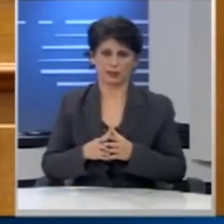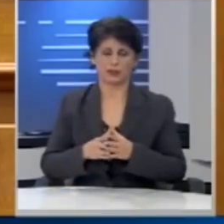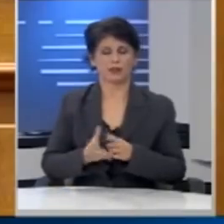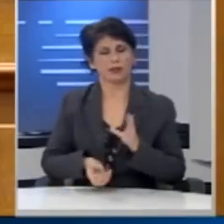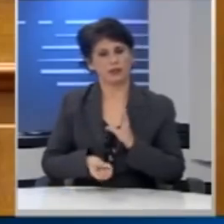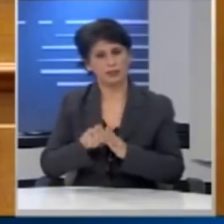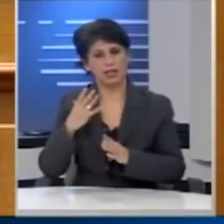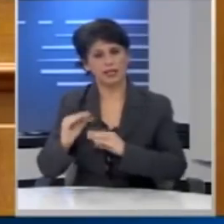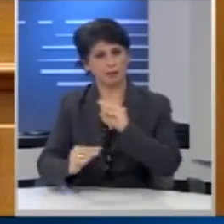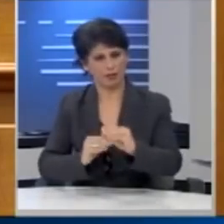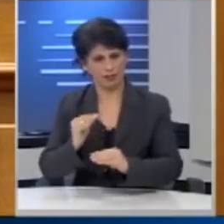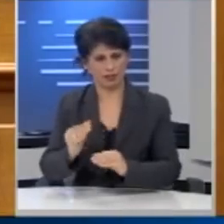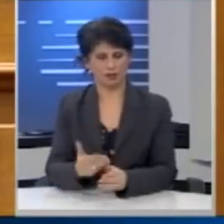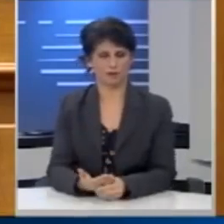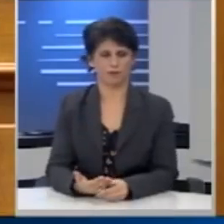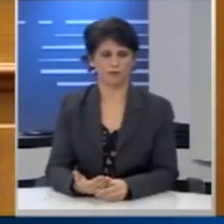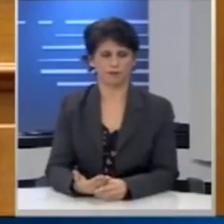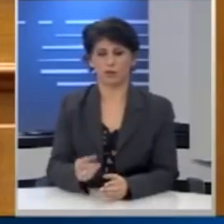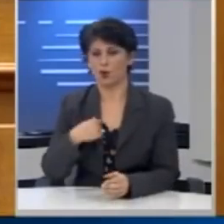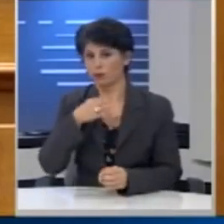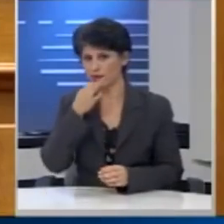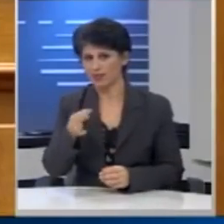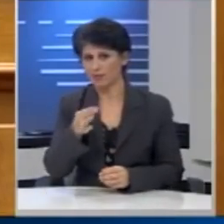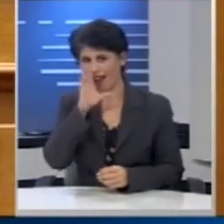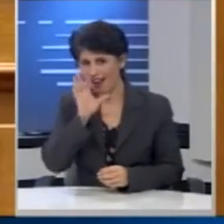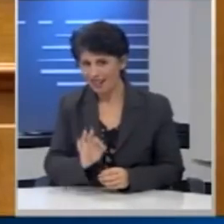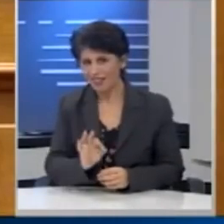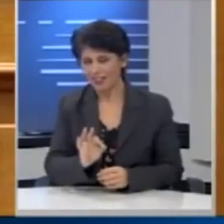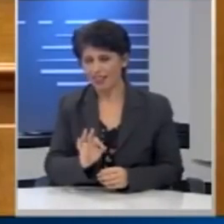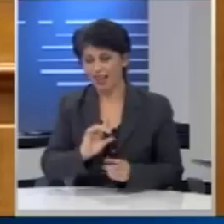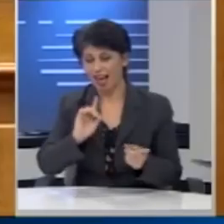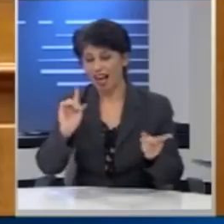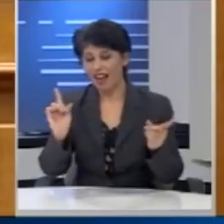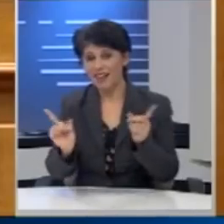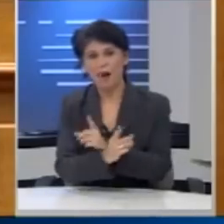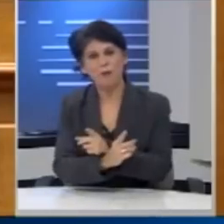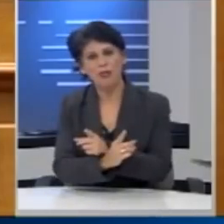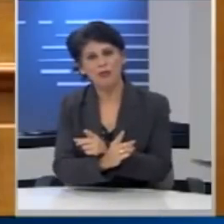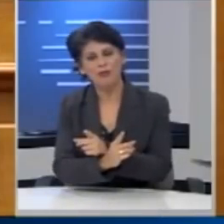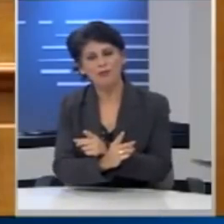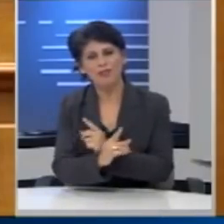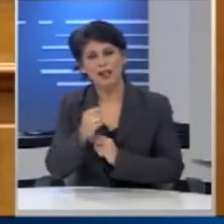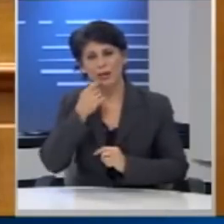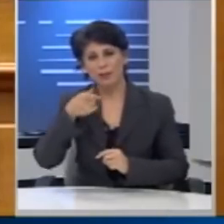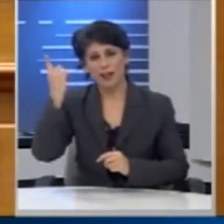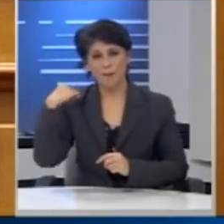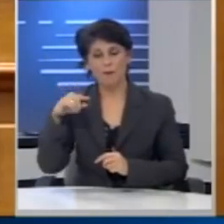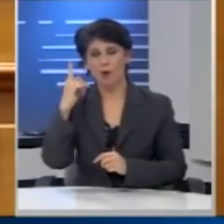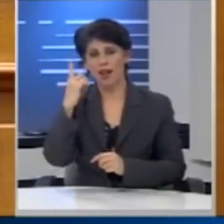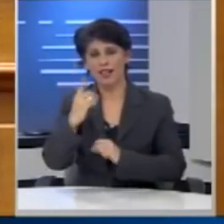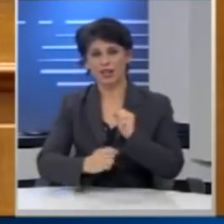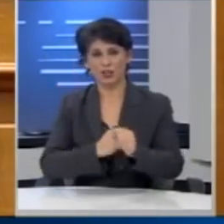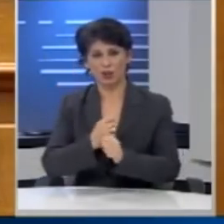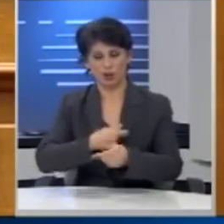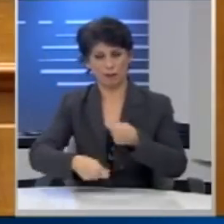και τις νέες επενδύσεις. Όπως σας είπα, η αλήθεια είναι ακριβώς η ανάποδη. Πριν από ένα χρόνο,